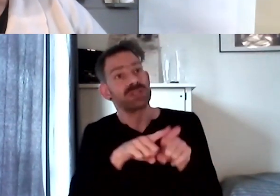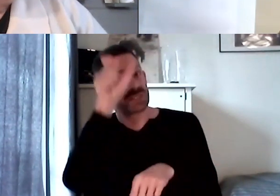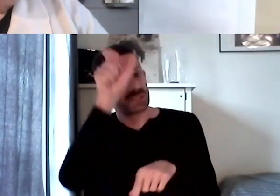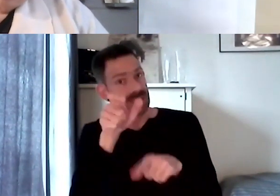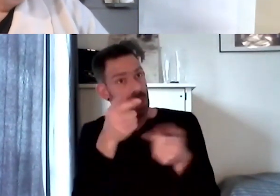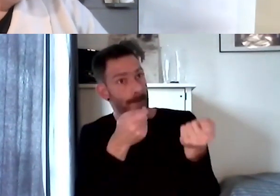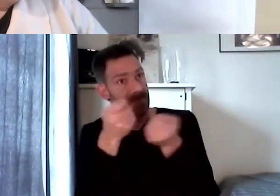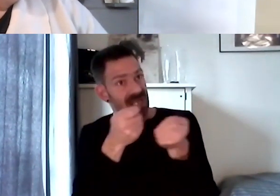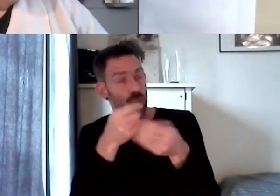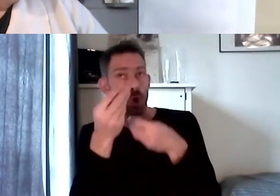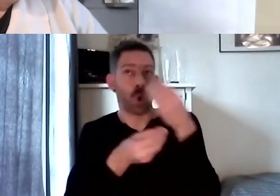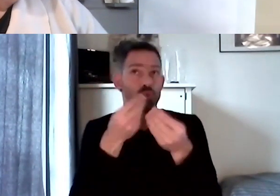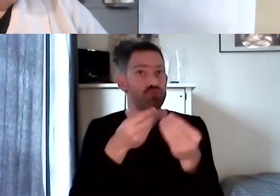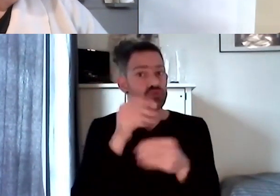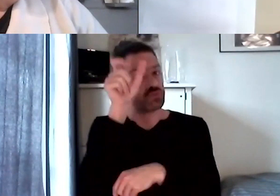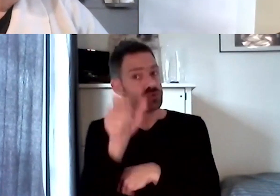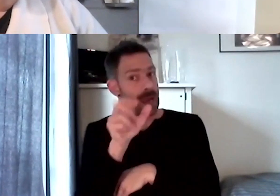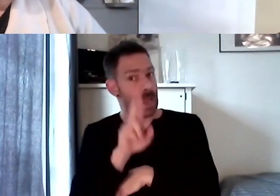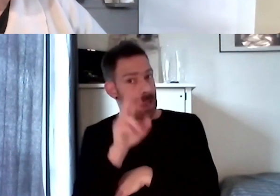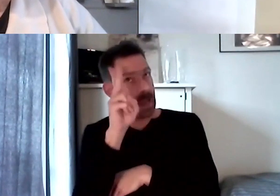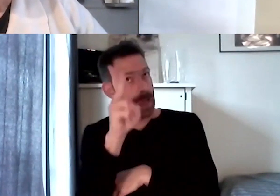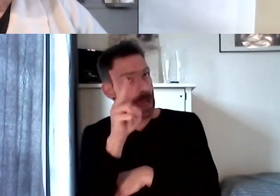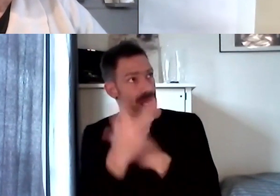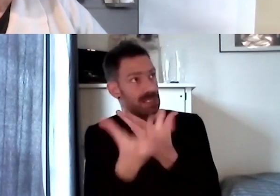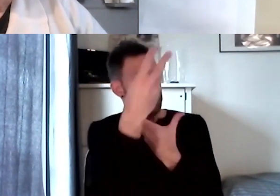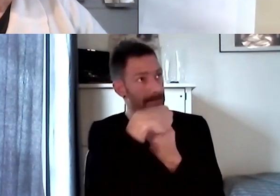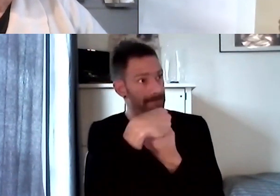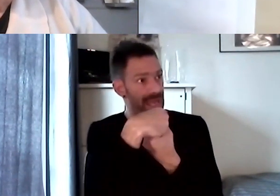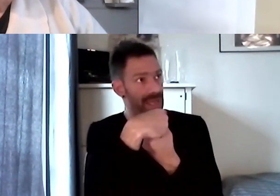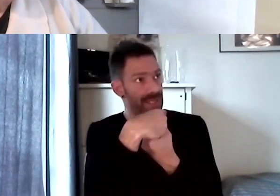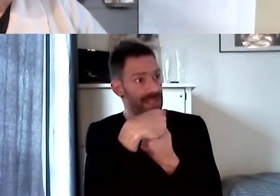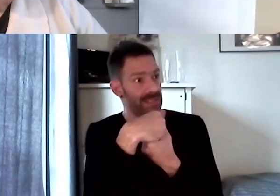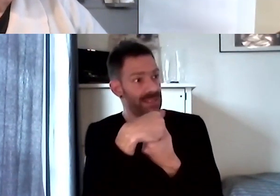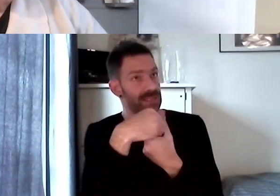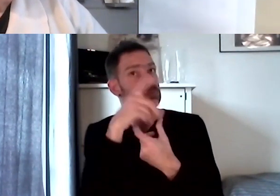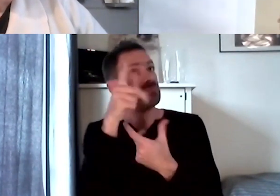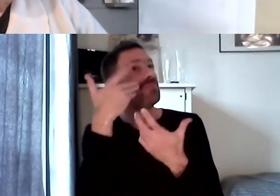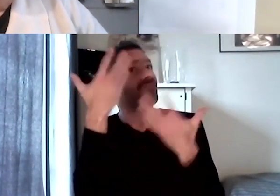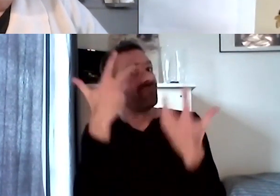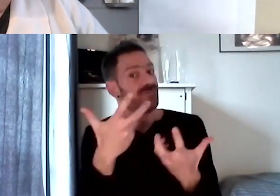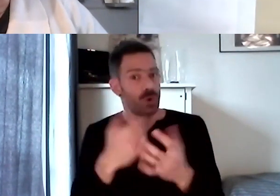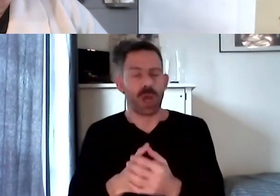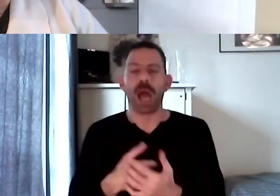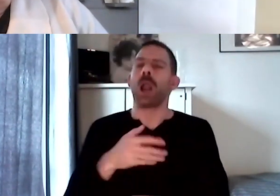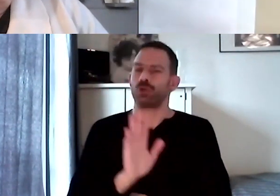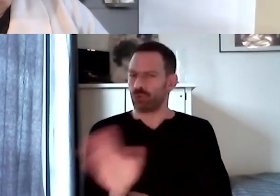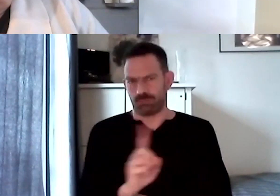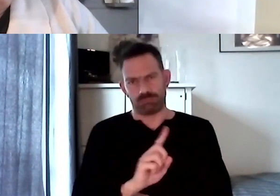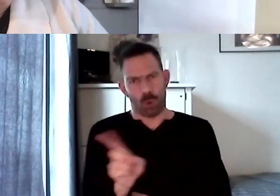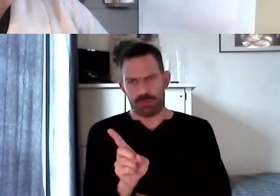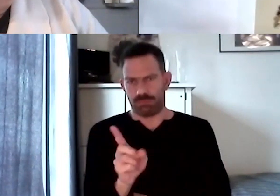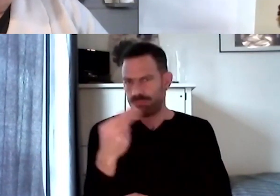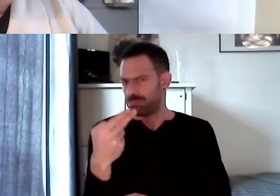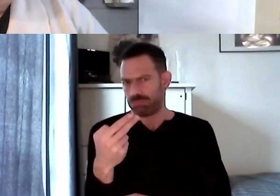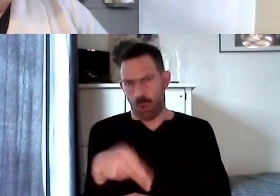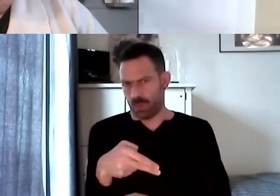le RH? Est-ce qu'il y a un bilan Non. fait avec eux si le manager et le RH le souhaitent? Alors non.